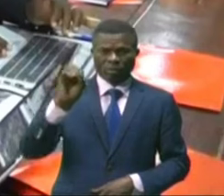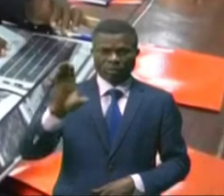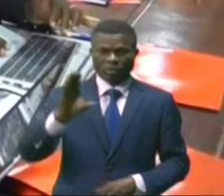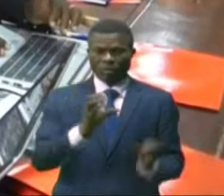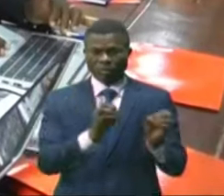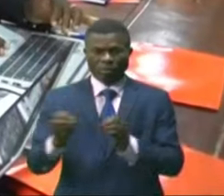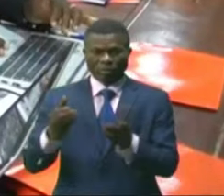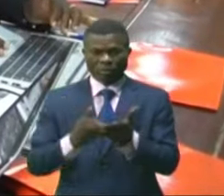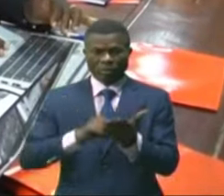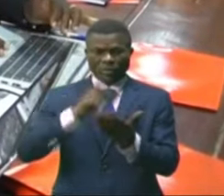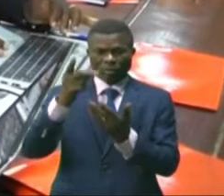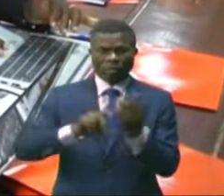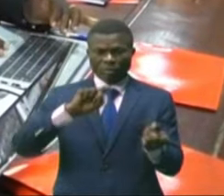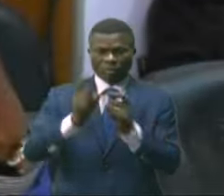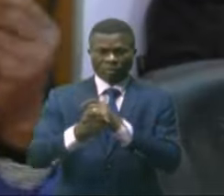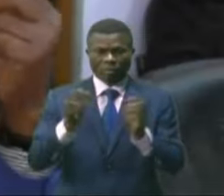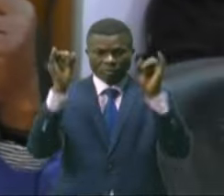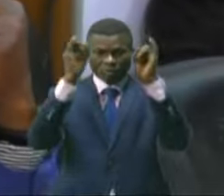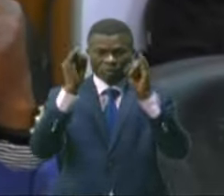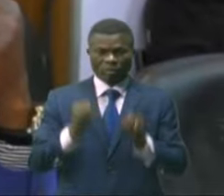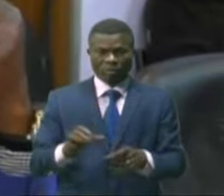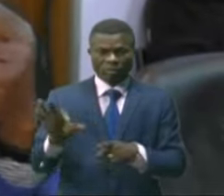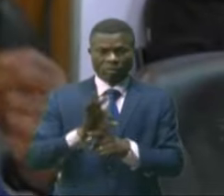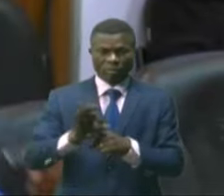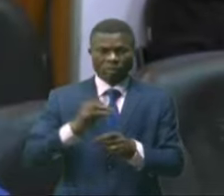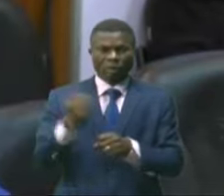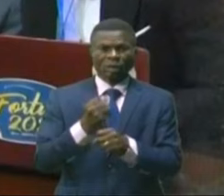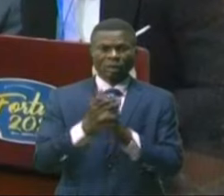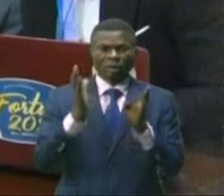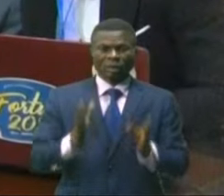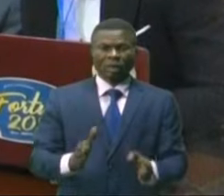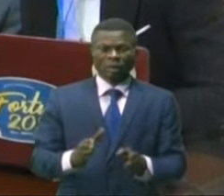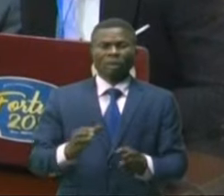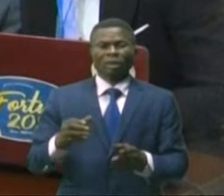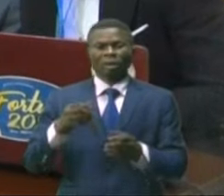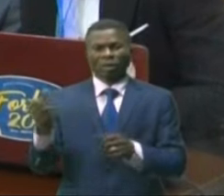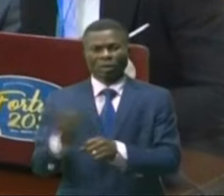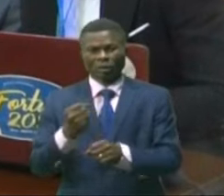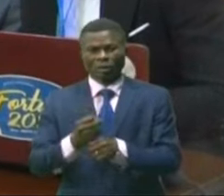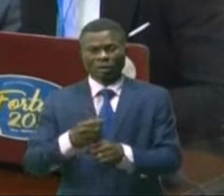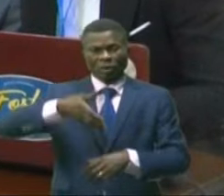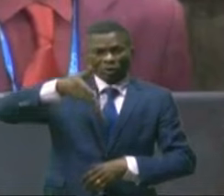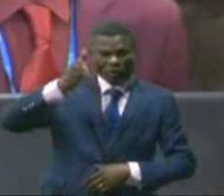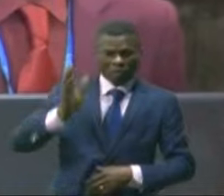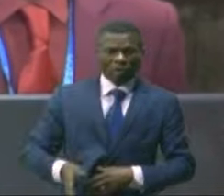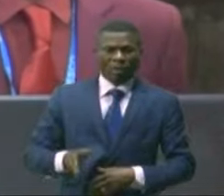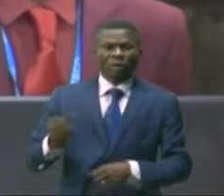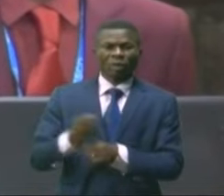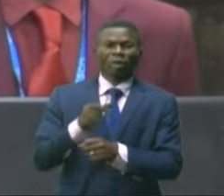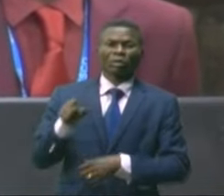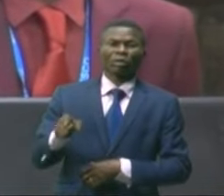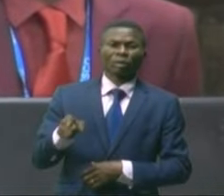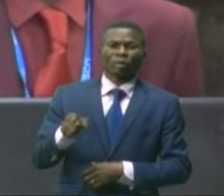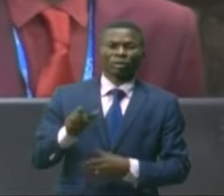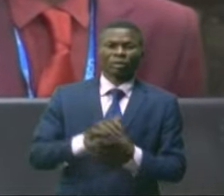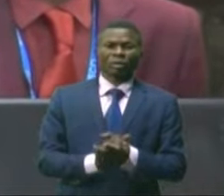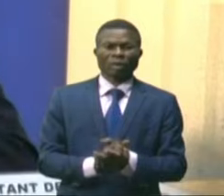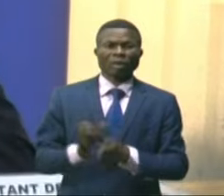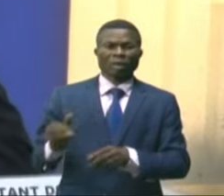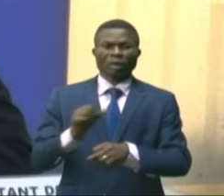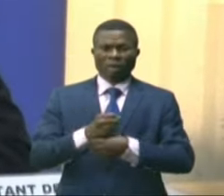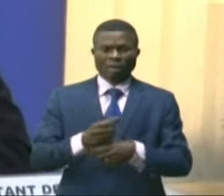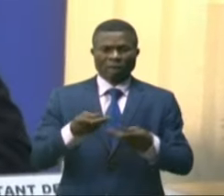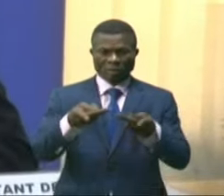plan directeur des transformations numériques de la formation professionnelle et métiers avec les experts de ces secteurs. C'est pour mettre en place